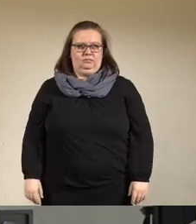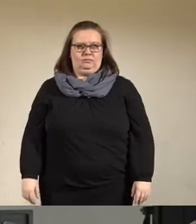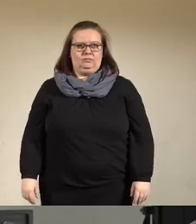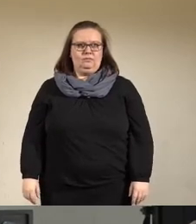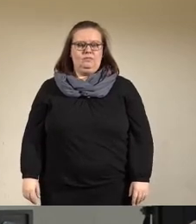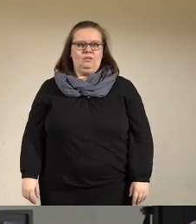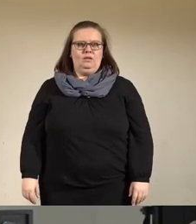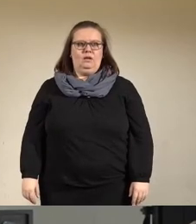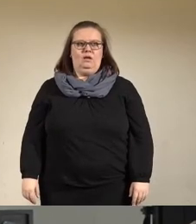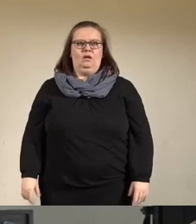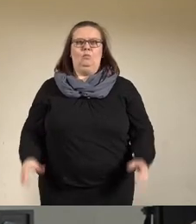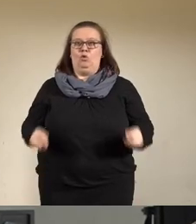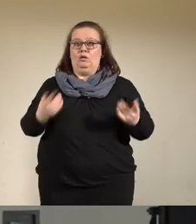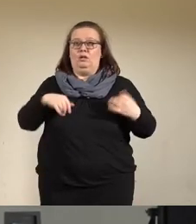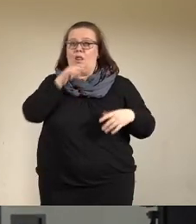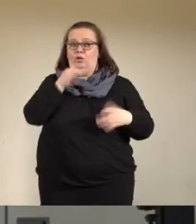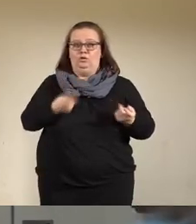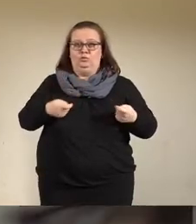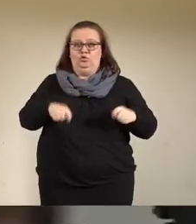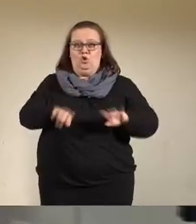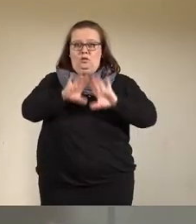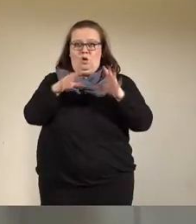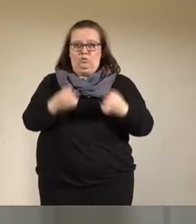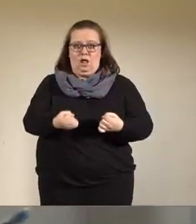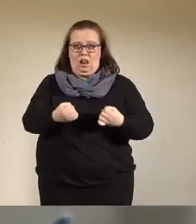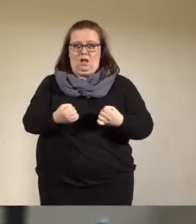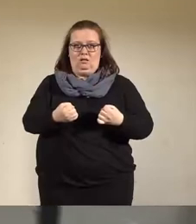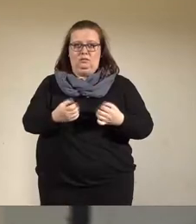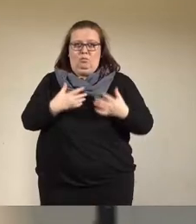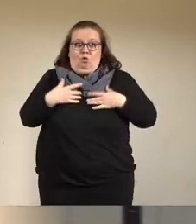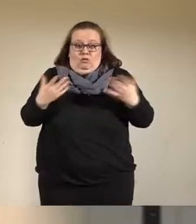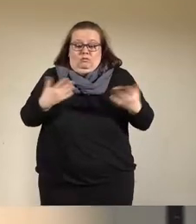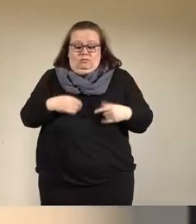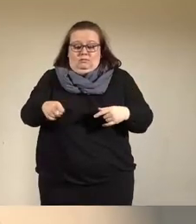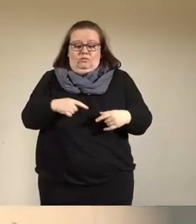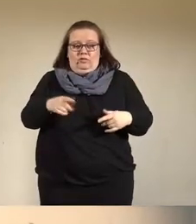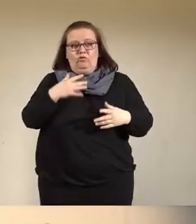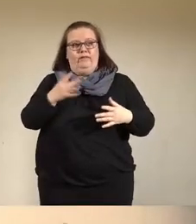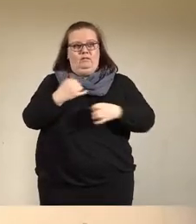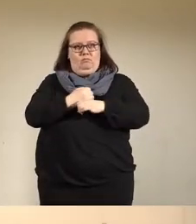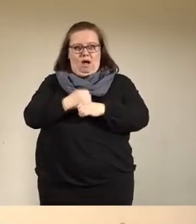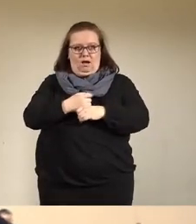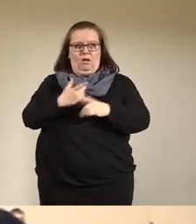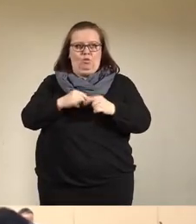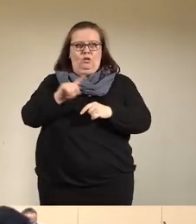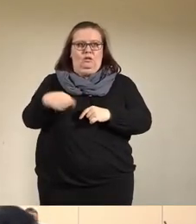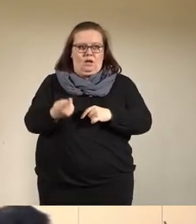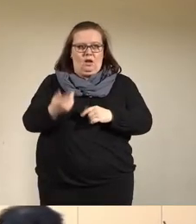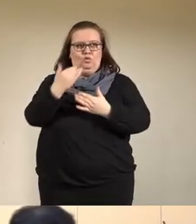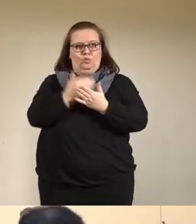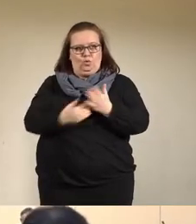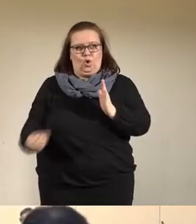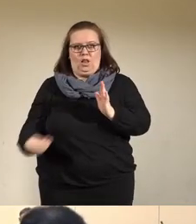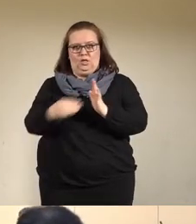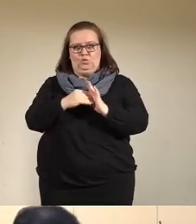Ja, erstens haben wir es noch nie beschlossen, den Haushalt. Man ist da gern davon ausgehen, dass Sie das dann tun werden. Wir können das dann auch gerne zum Protokoll